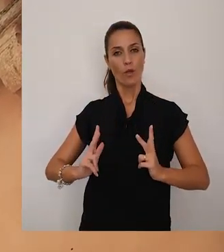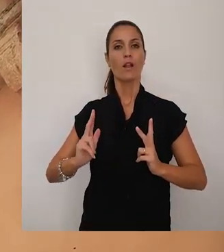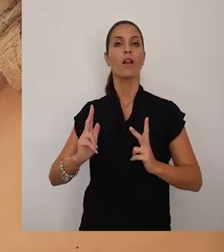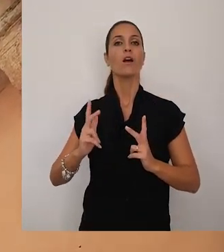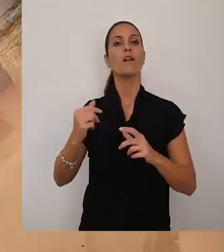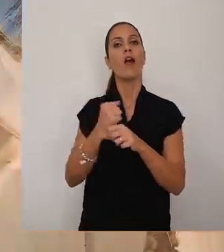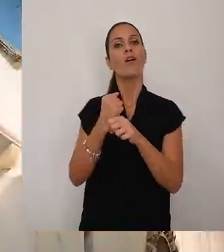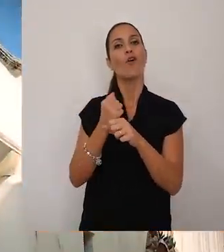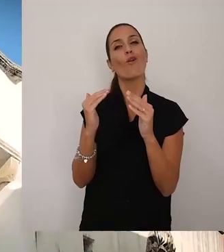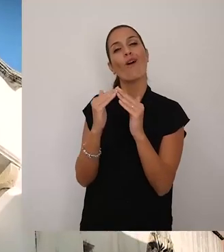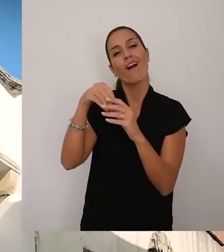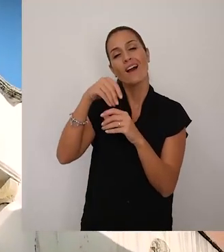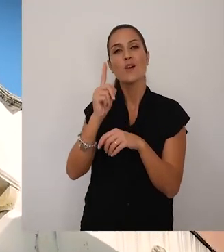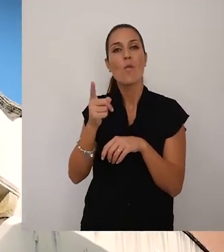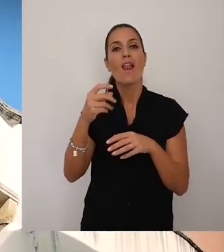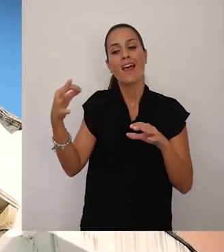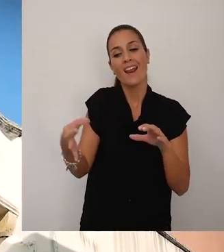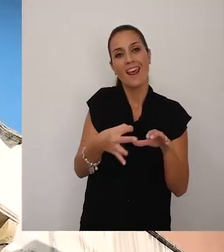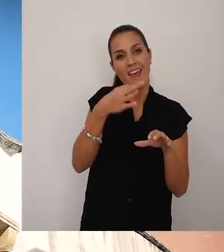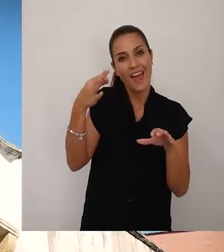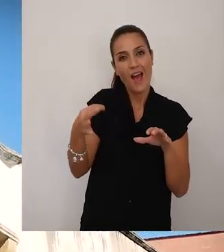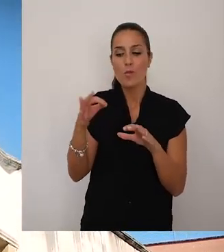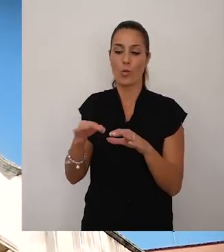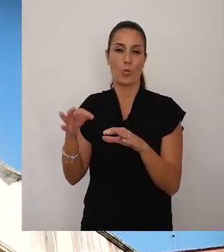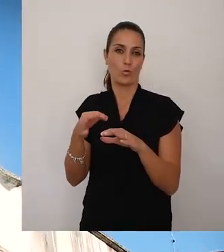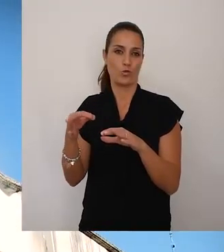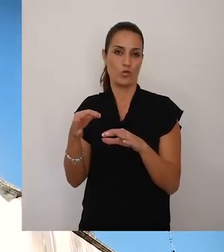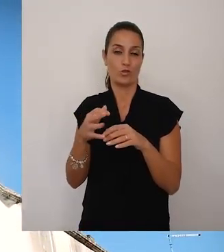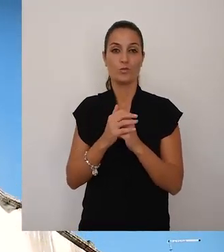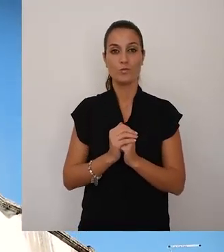i tradizionali lavori domestici come il ricamo e il cucito.